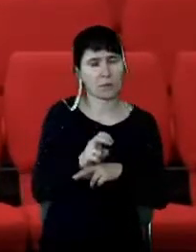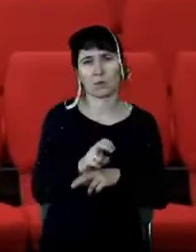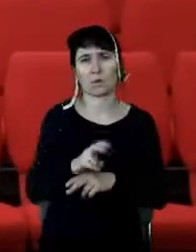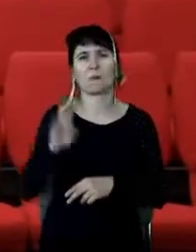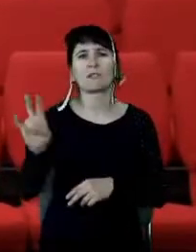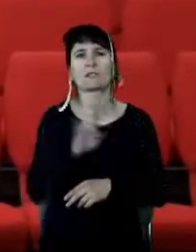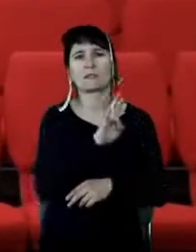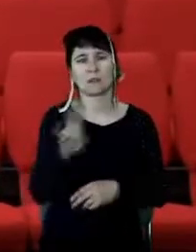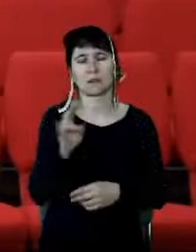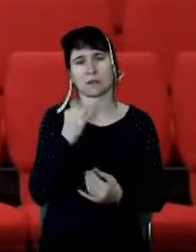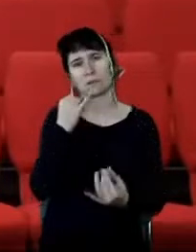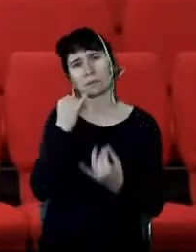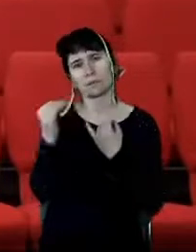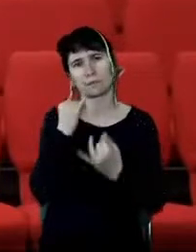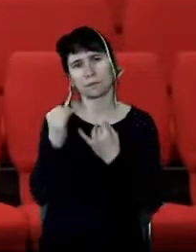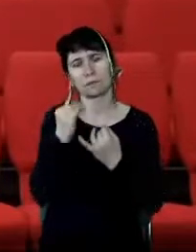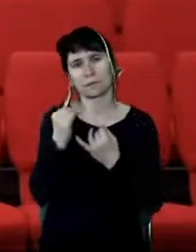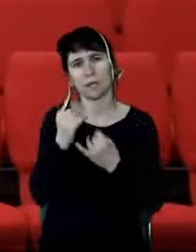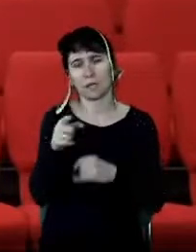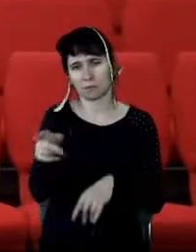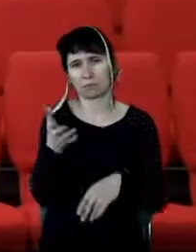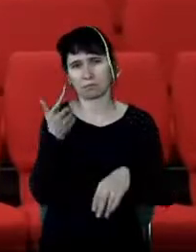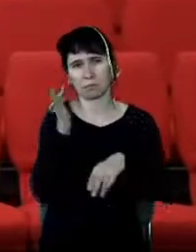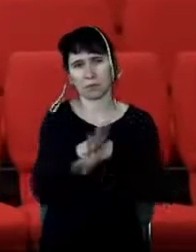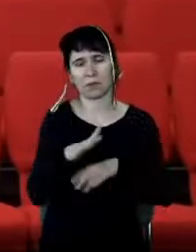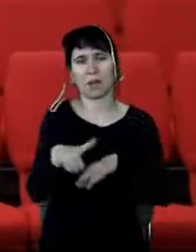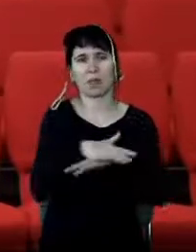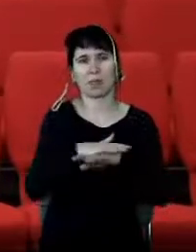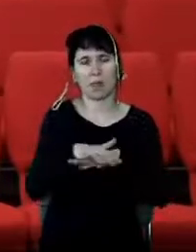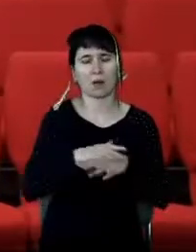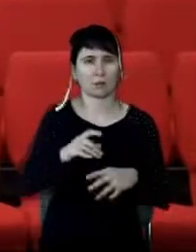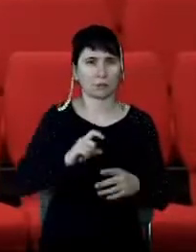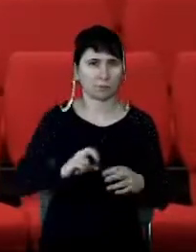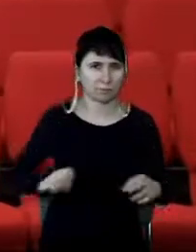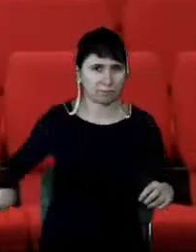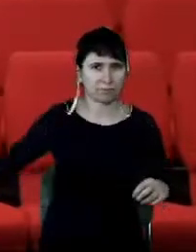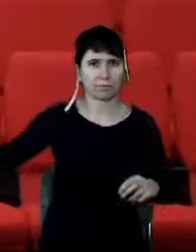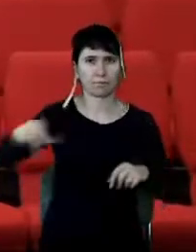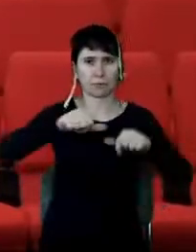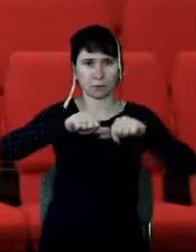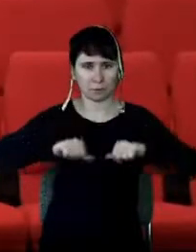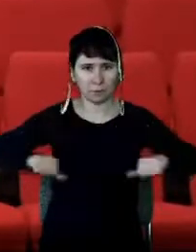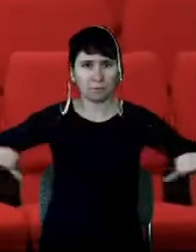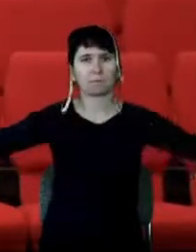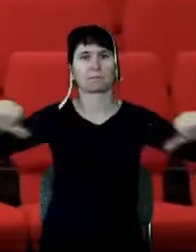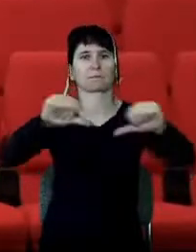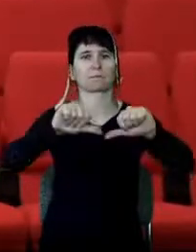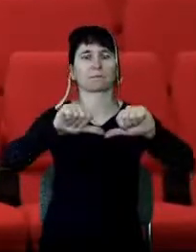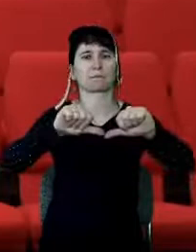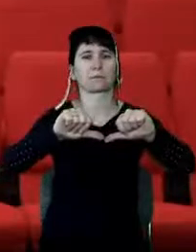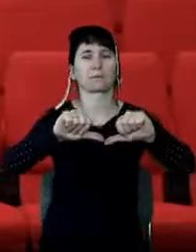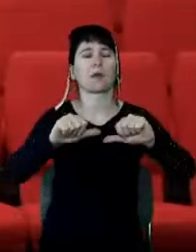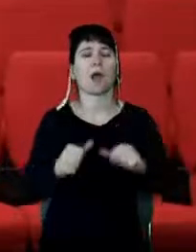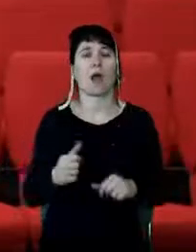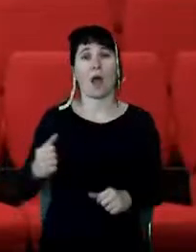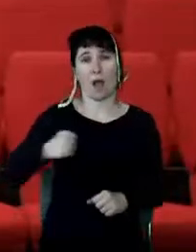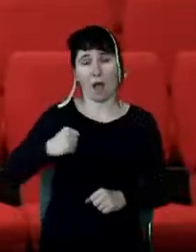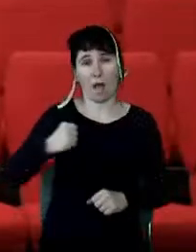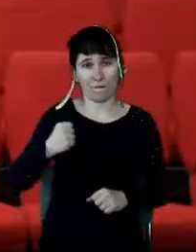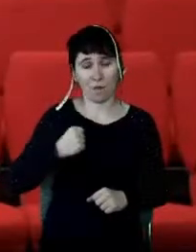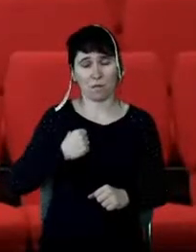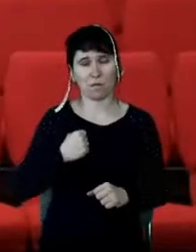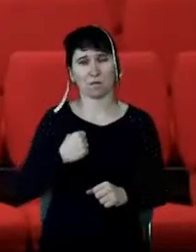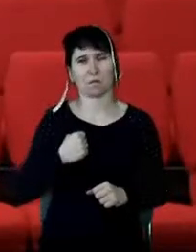до них, промовляючи: «Накажете народу обійти і оточити місто, а військові хай підійдуть озброєні